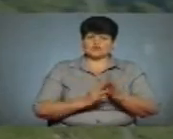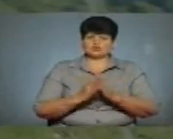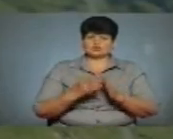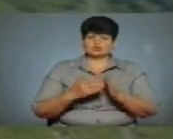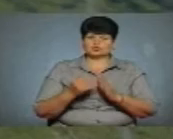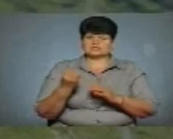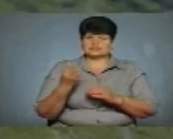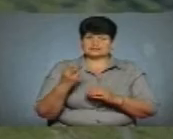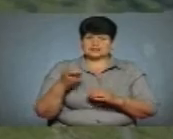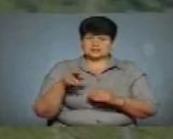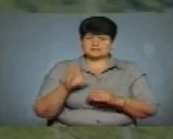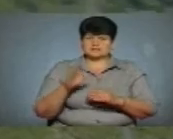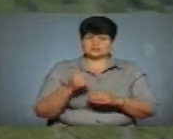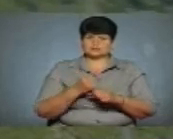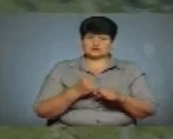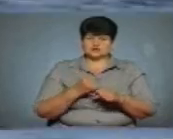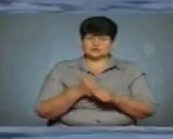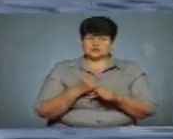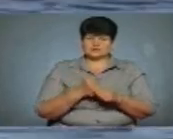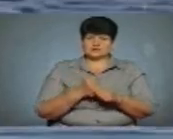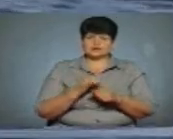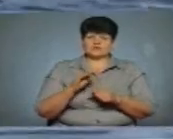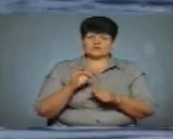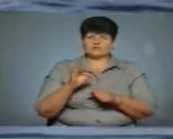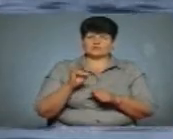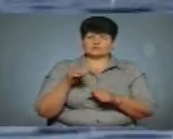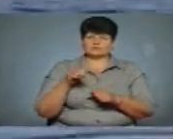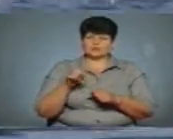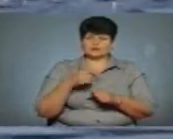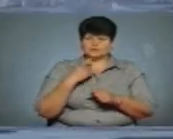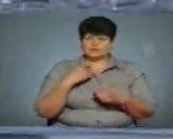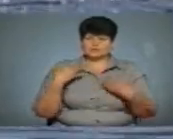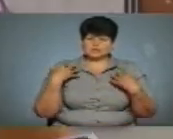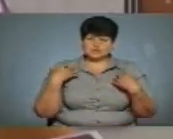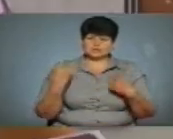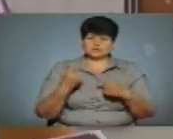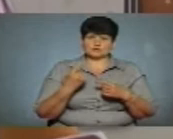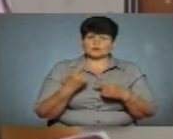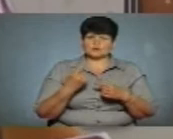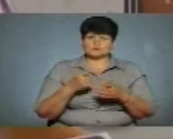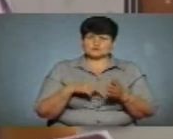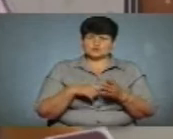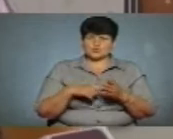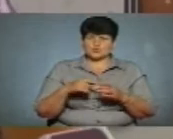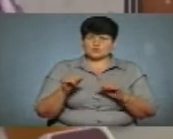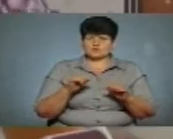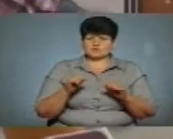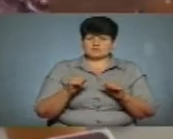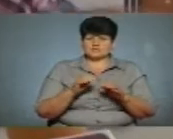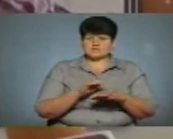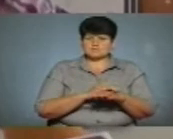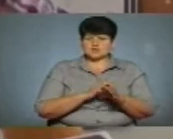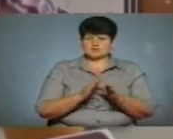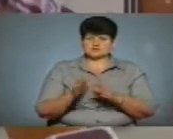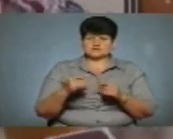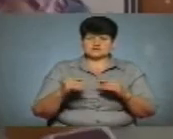липня цілодобово працюватиме аераційний фонтан, каже начальник міського управління благоустрою та екології Олег Соколовський. На різних